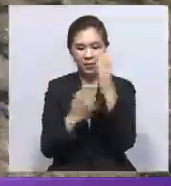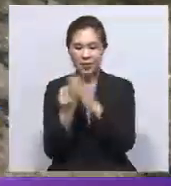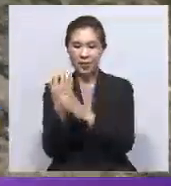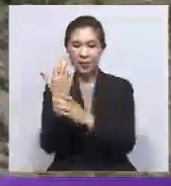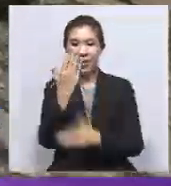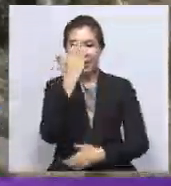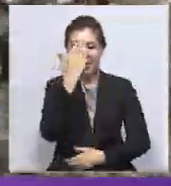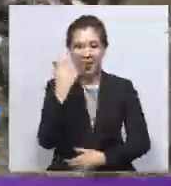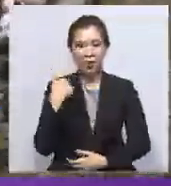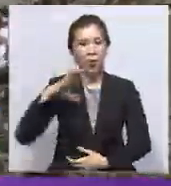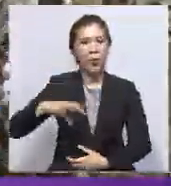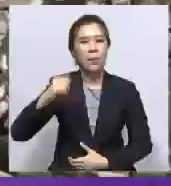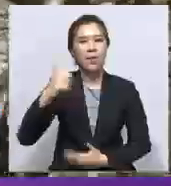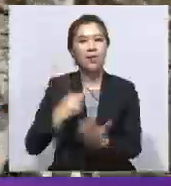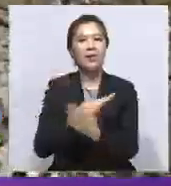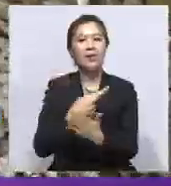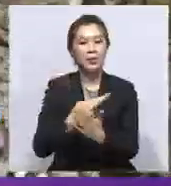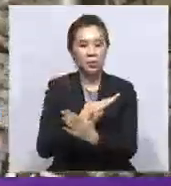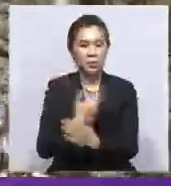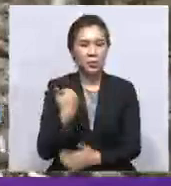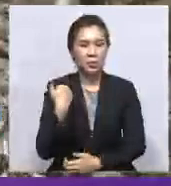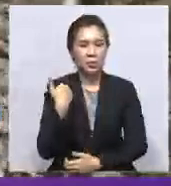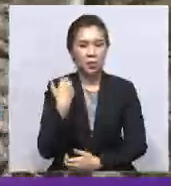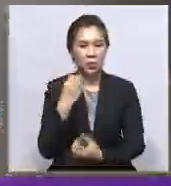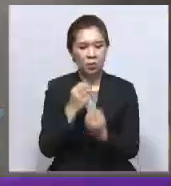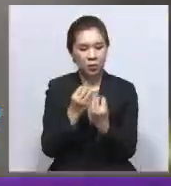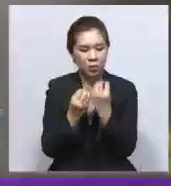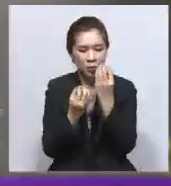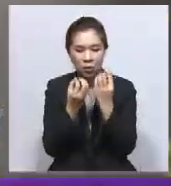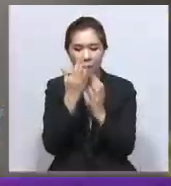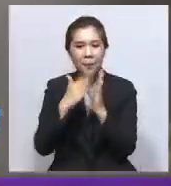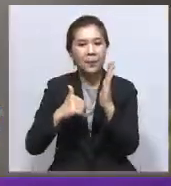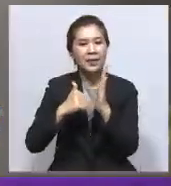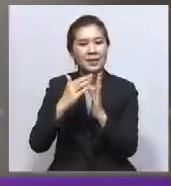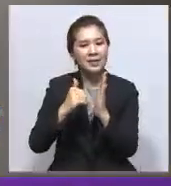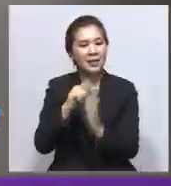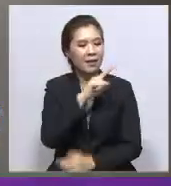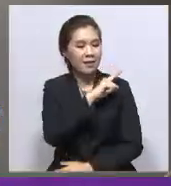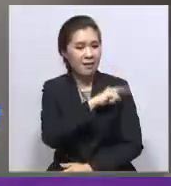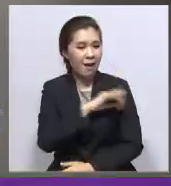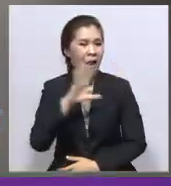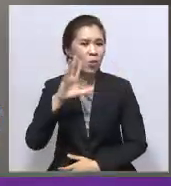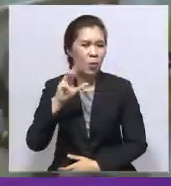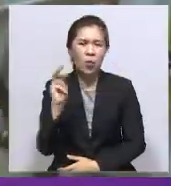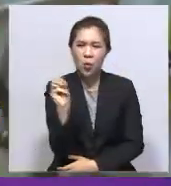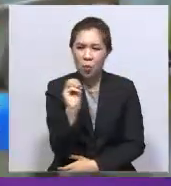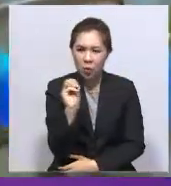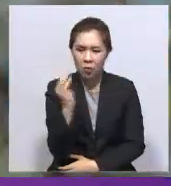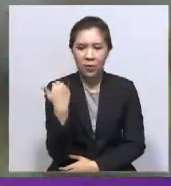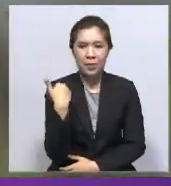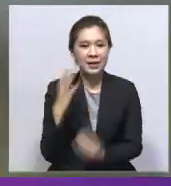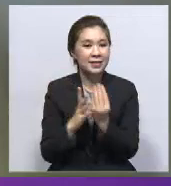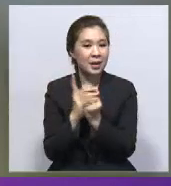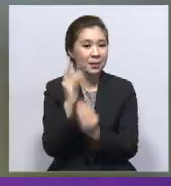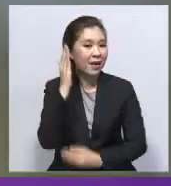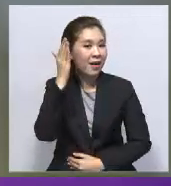อำเภอเมืองราชบุรีกว่า100ต้นกำลังออกดอกบานเป็นสีขาวชมพูม่วงนะครับคาดว่าสัปดาห์หน้าจะออก